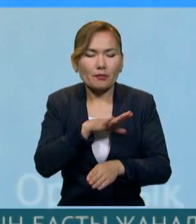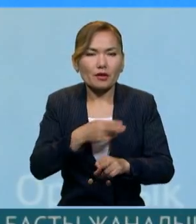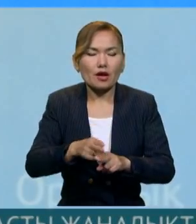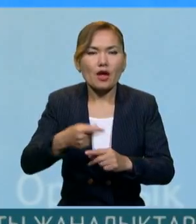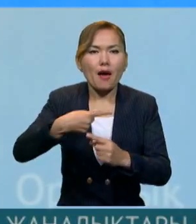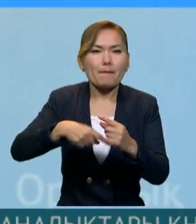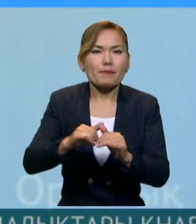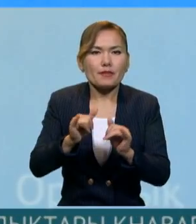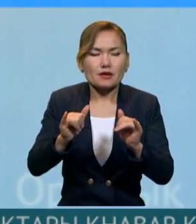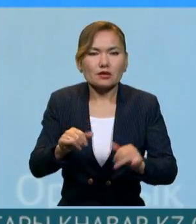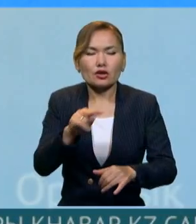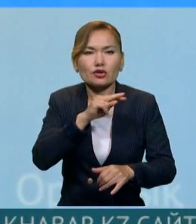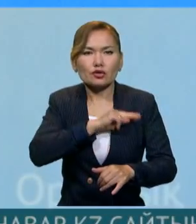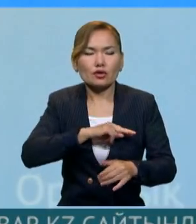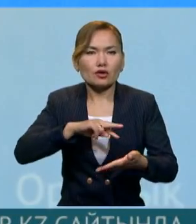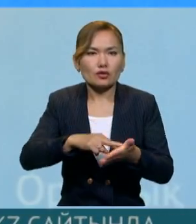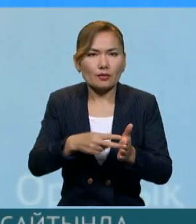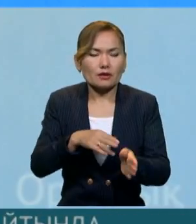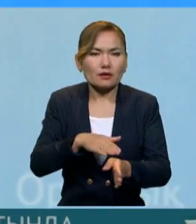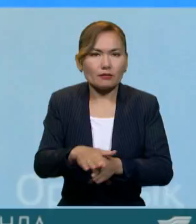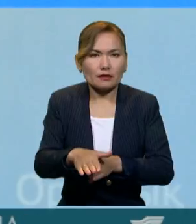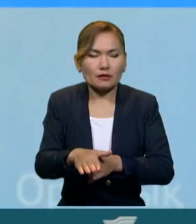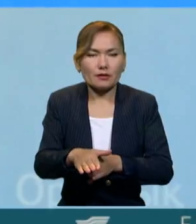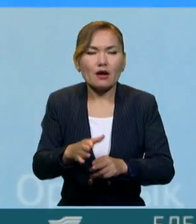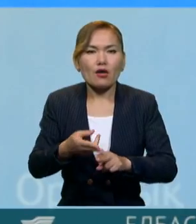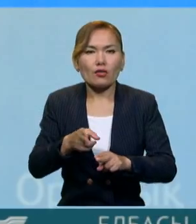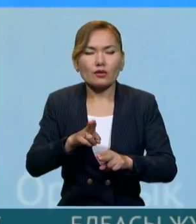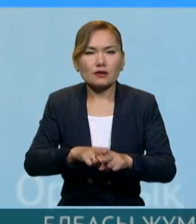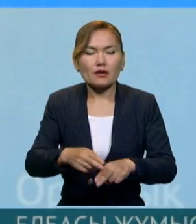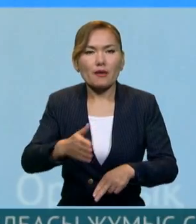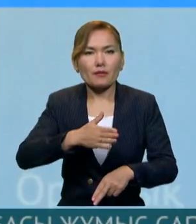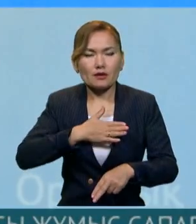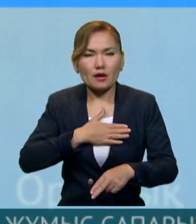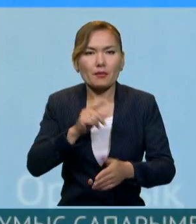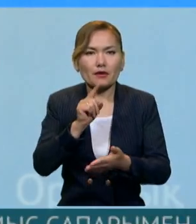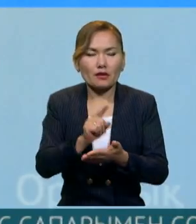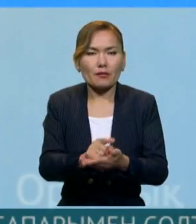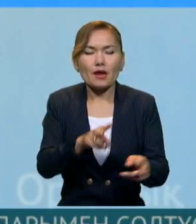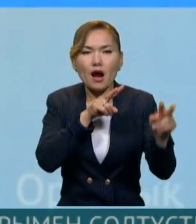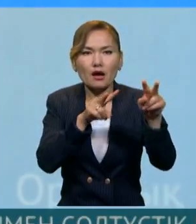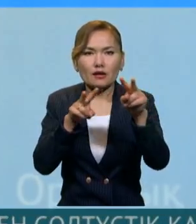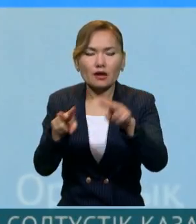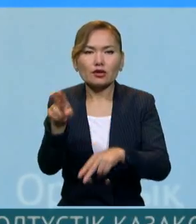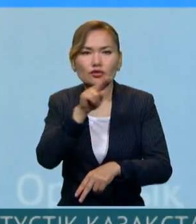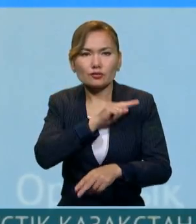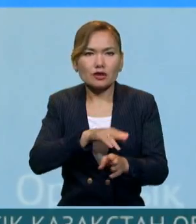осы жобаны жүзеге асыруды көргелі отырмыз. Біздің тарапымыздан міндетті түрде қадағалау жұмыстары